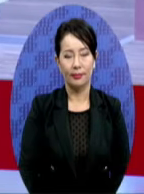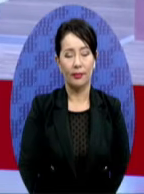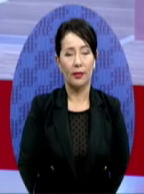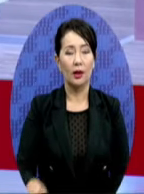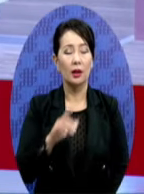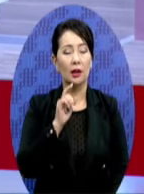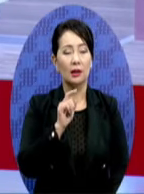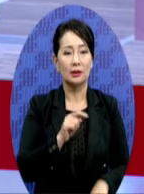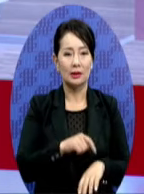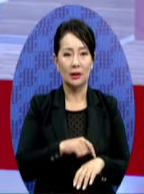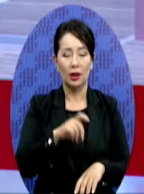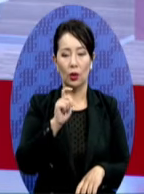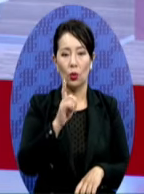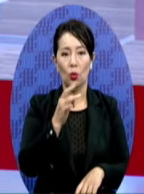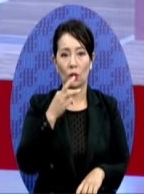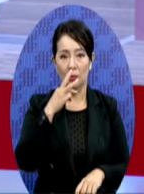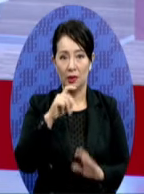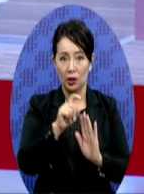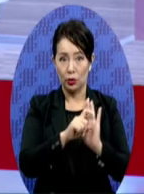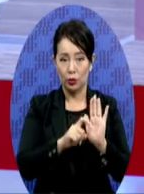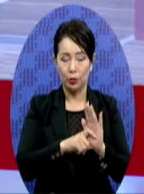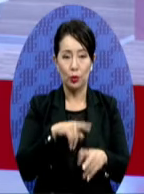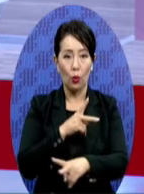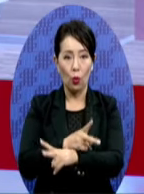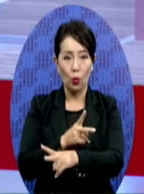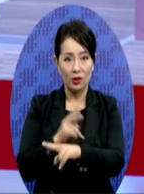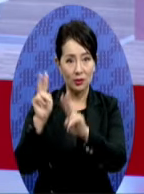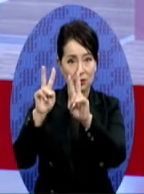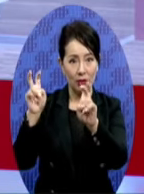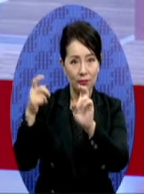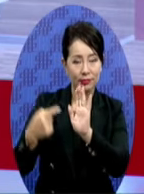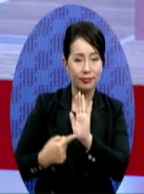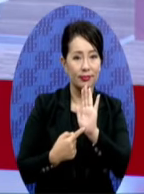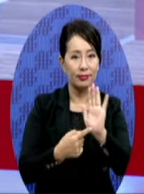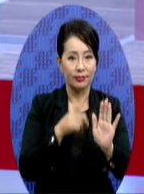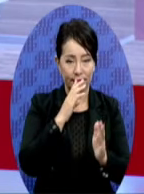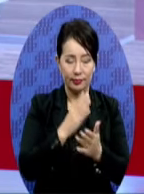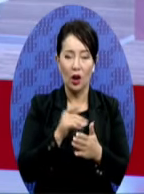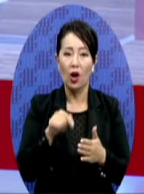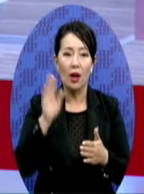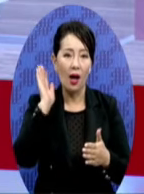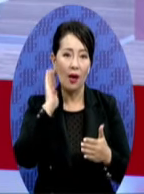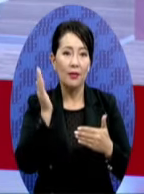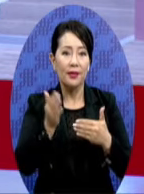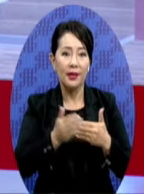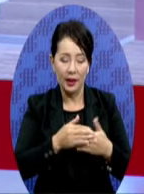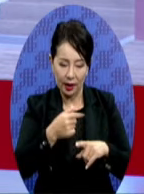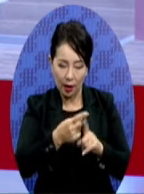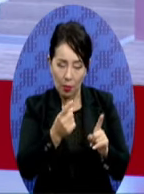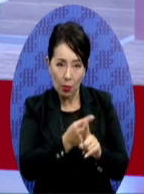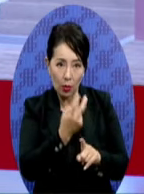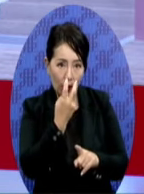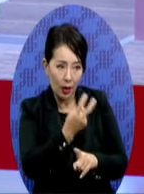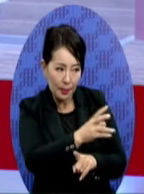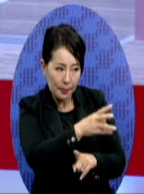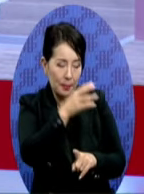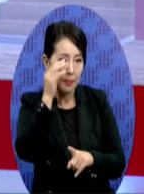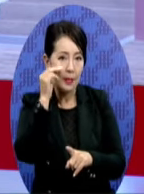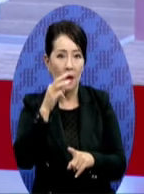Эрхэм үзэгчдээ цагийн үр төлбөр хууль эрхцэн булангаар хөргөлжлөн тав хүн төрч байна. Бид өнөөдөр авилгын гэмт хэргийг мэдээлсэн иргэний хуулийн хариуцлагаас хэрхэн чөлөөлдөг